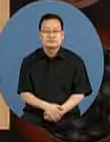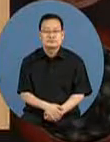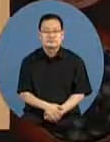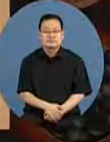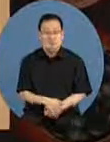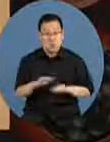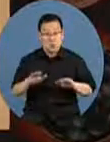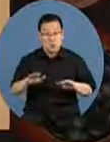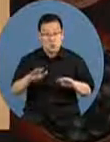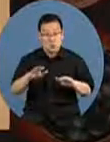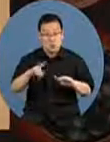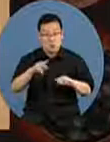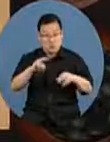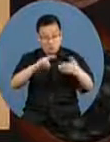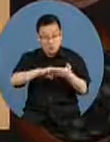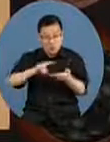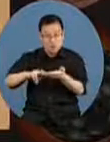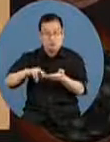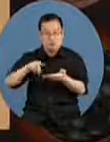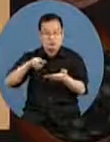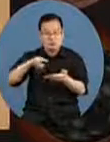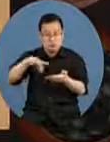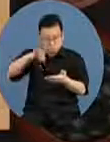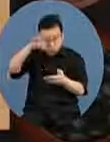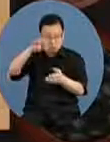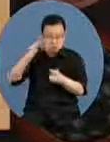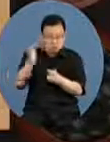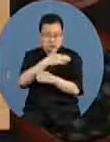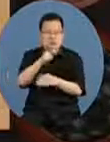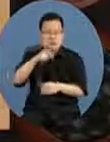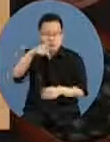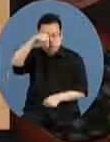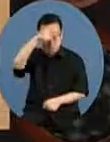자, 이 바닥은 초반부터 구정석이 나오는데요.